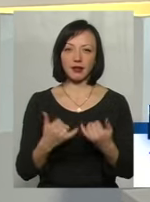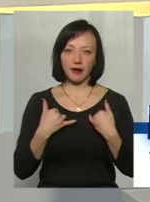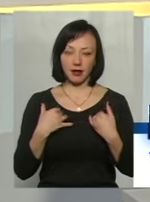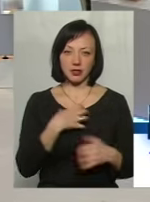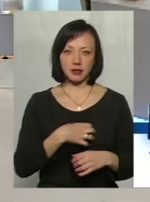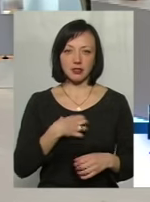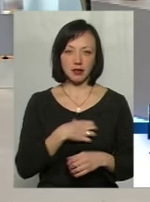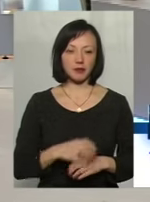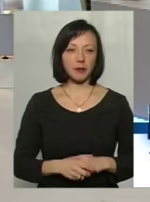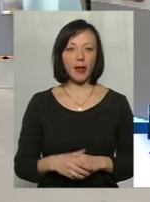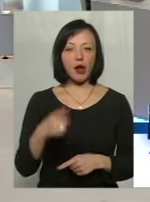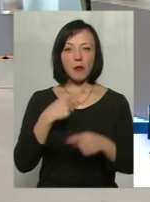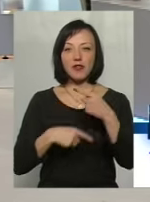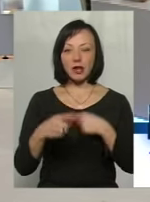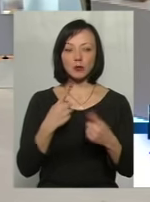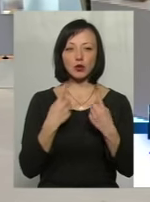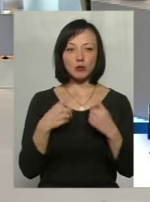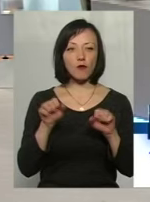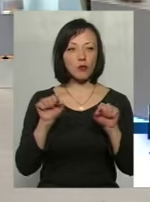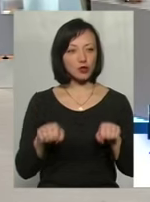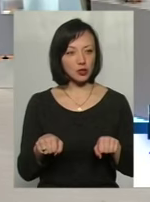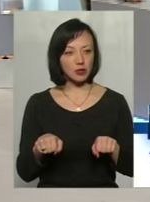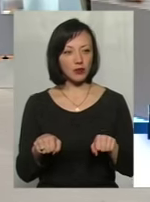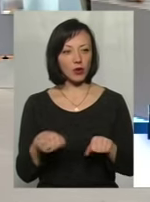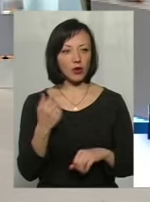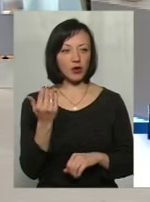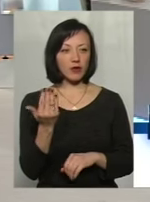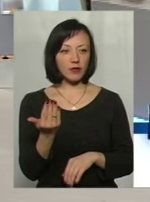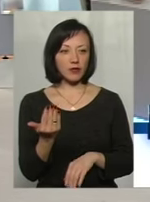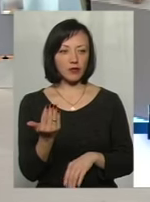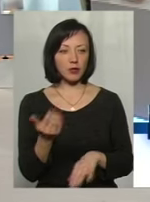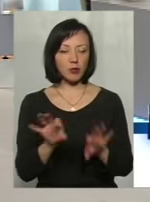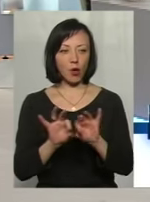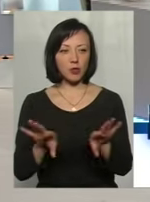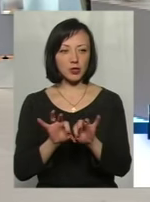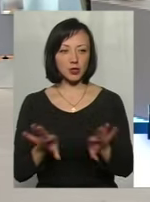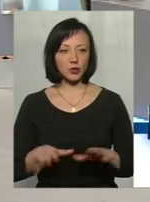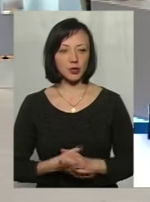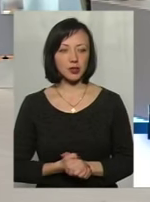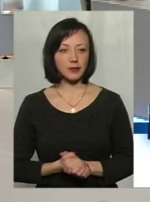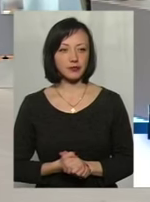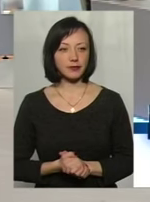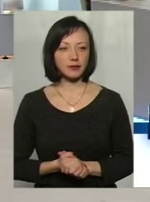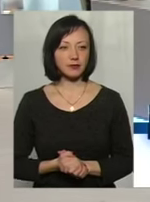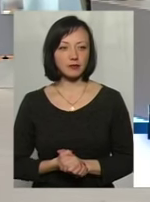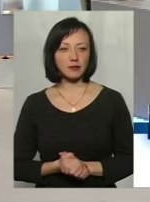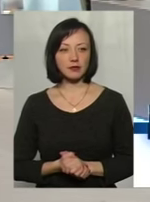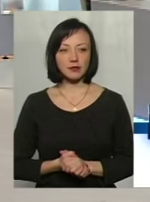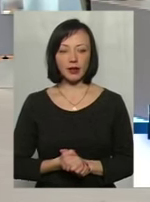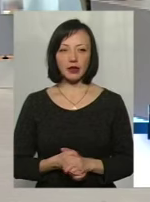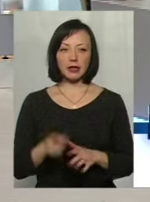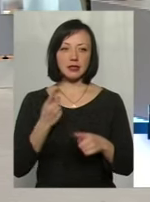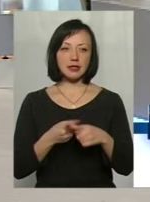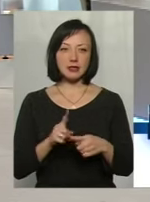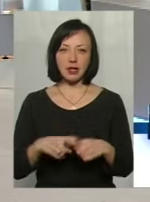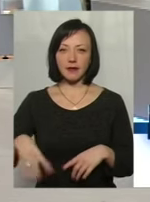ми повертаємося до розмови і, можливо, пару слів ви все ж таки, пане Святослав, прокоментуєте матеріал, який зараз був. Це